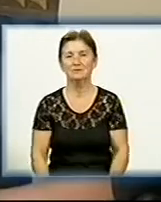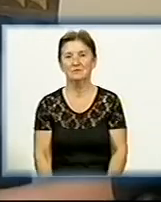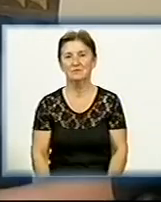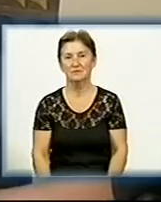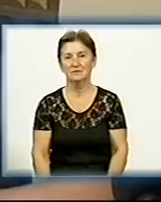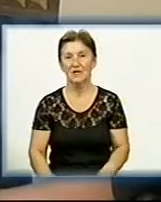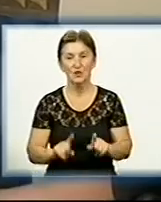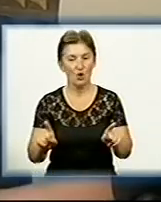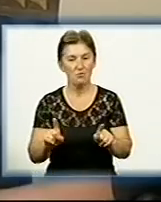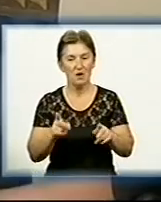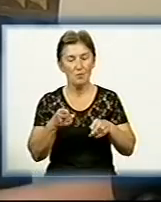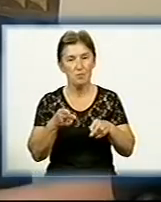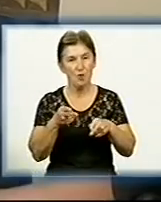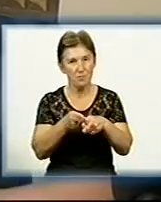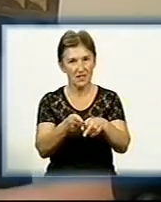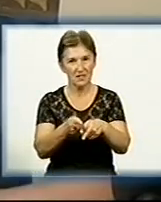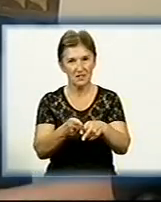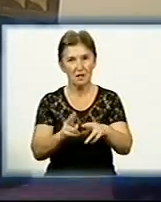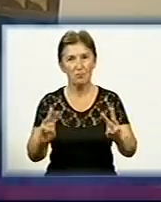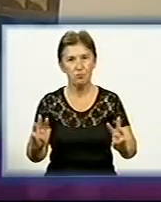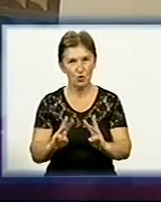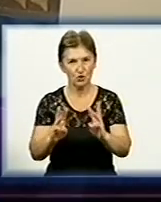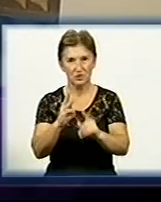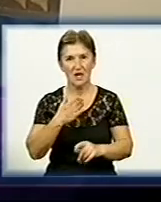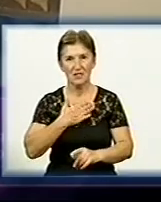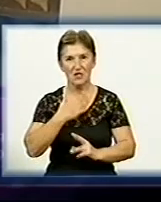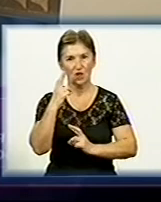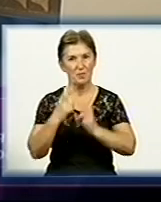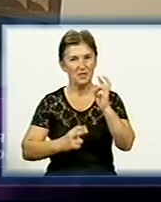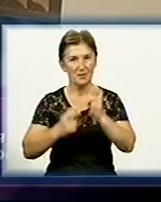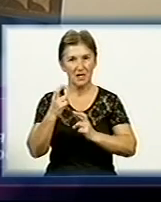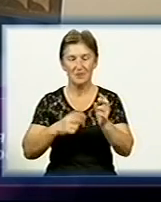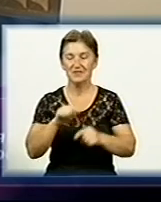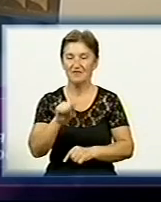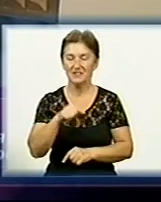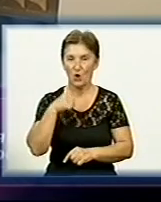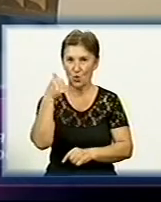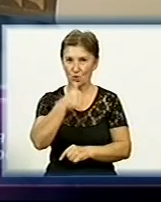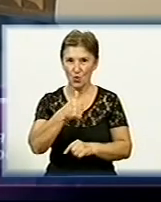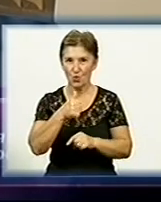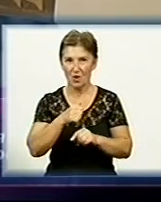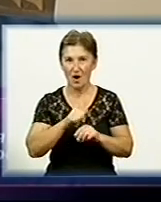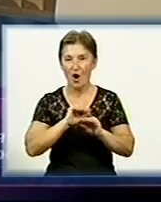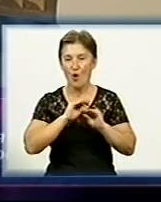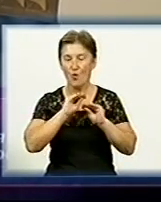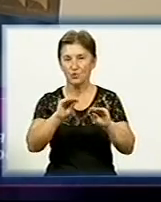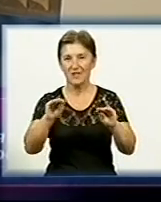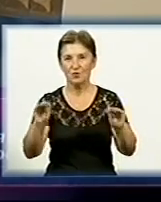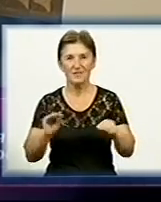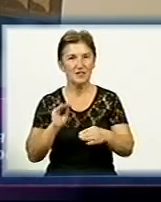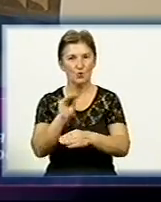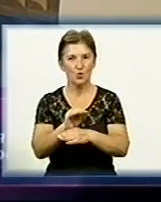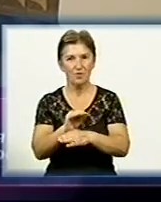Щоб попередити пожежі, на наших підприємствах цього року встановлено ще додатково